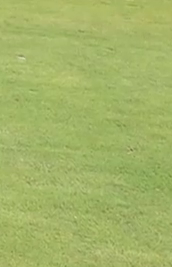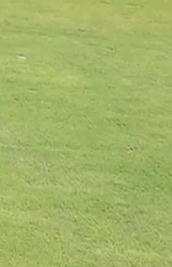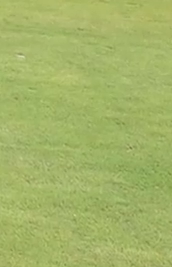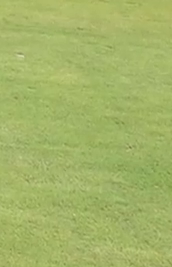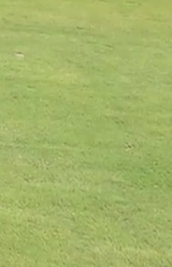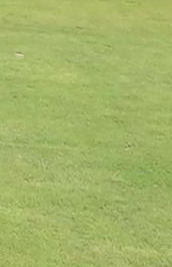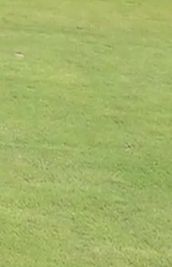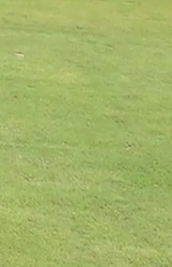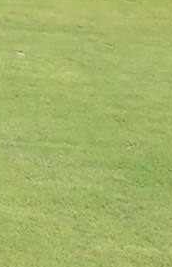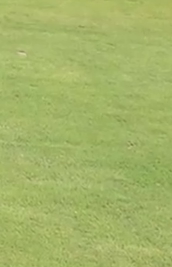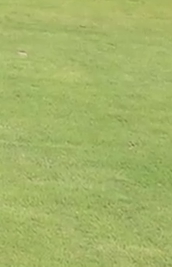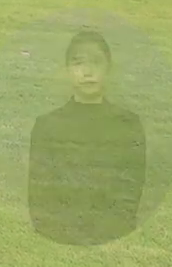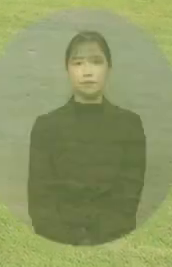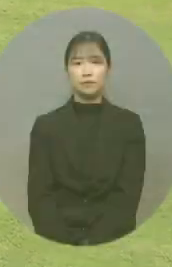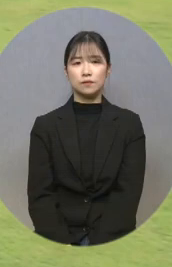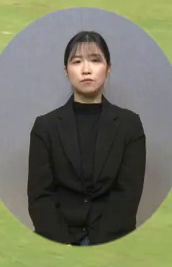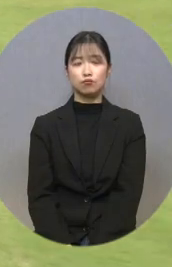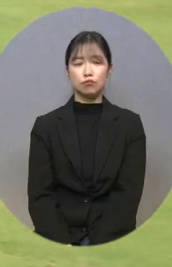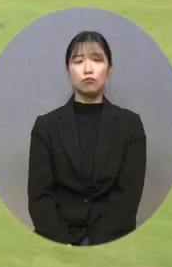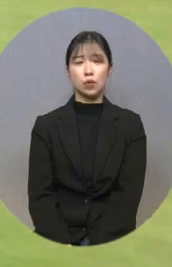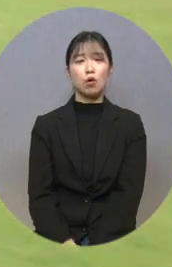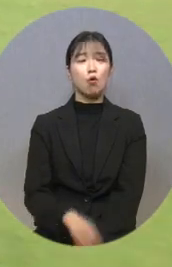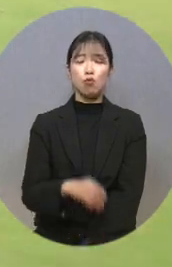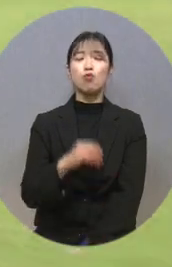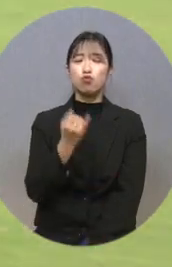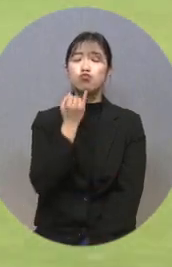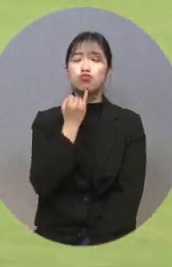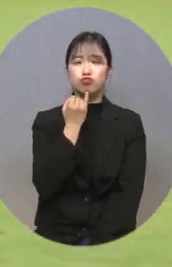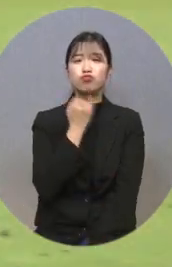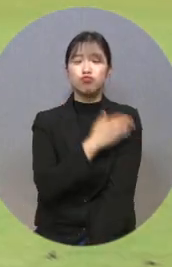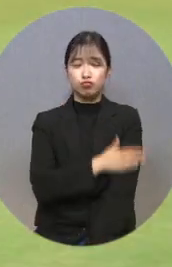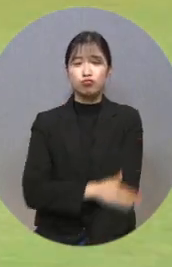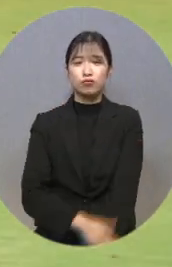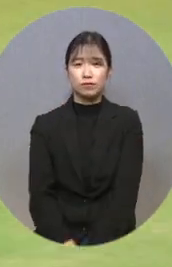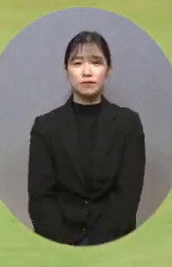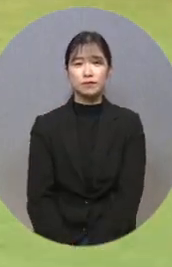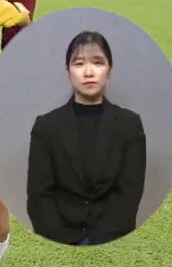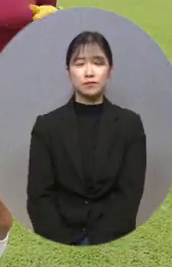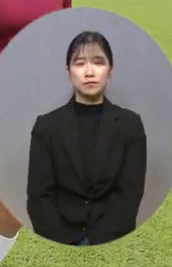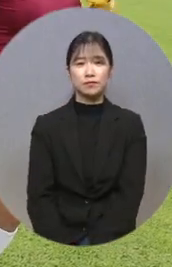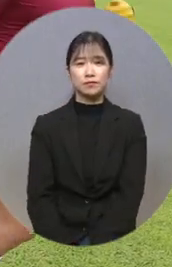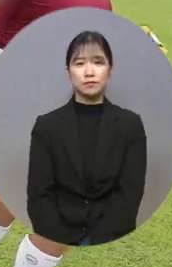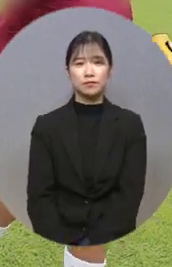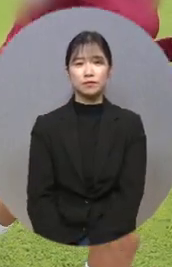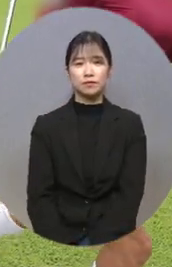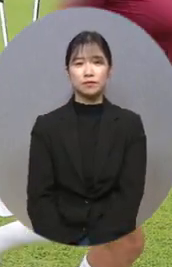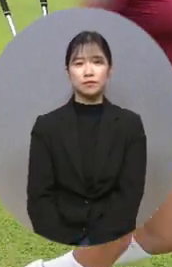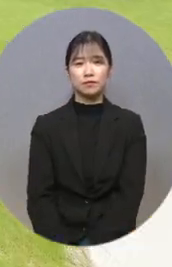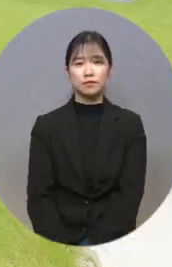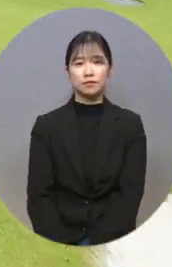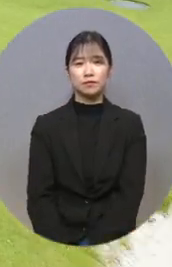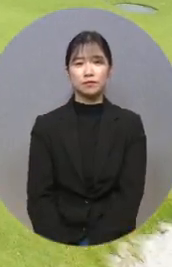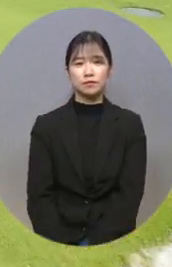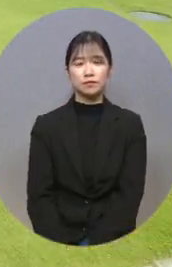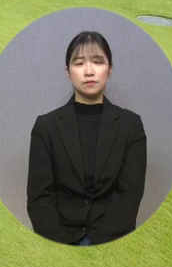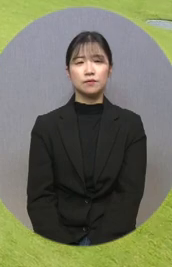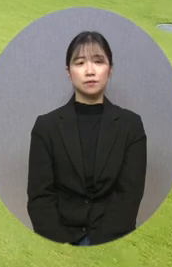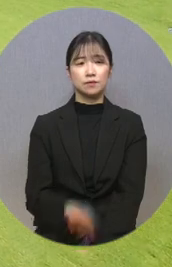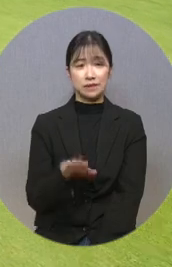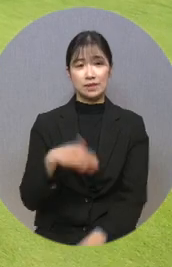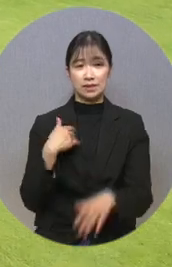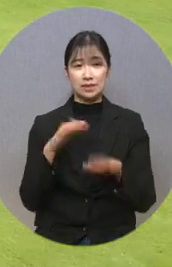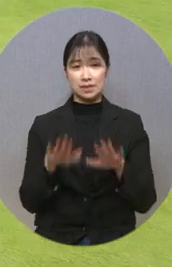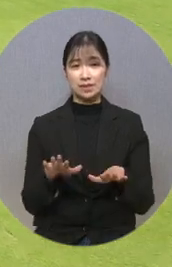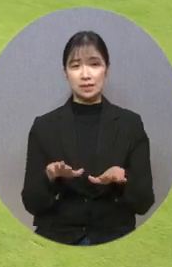아! 어, 나빼. 이다 양. 괜찮지 않았냐, 양. 잘했어. 나이스. 오빠, 너가, 우리